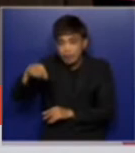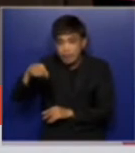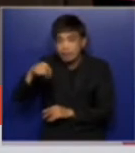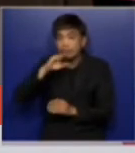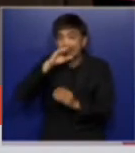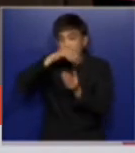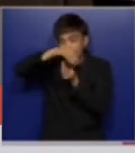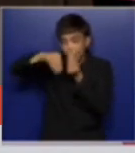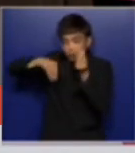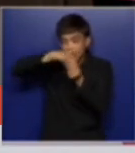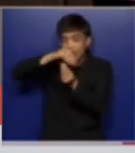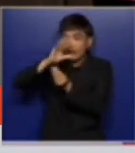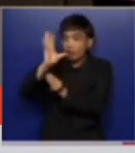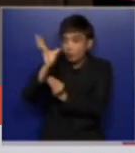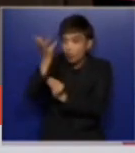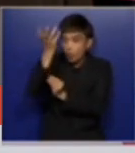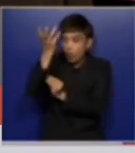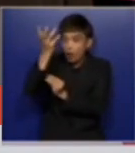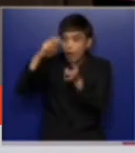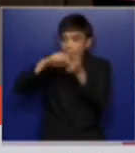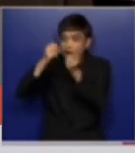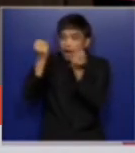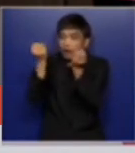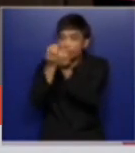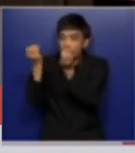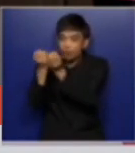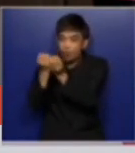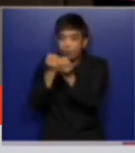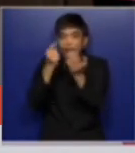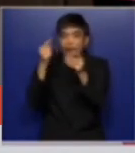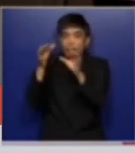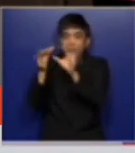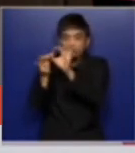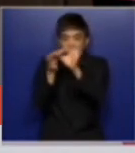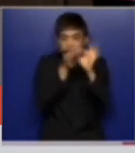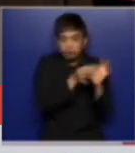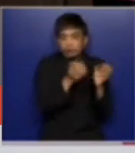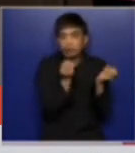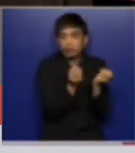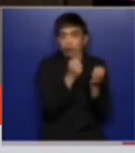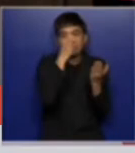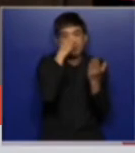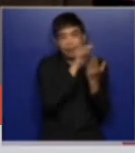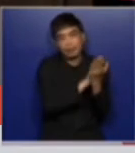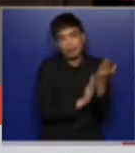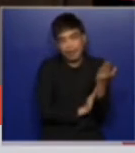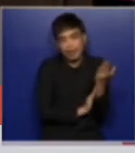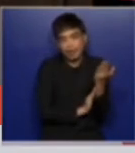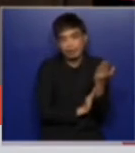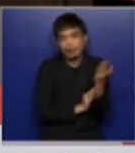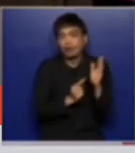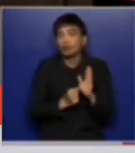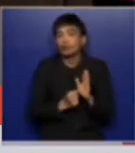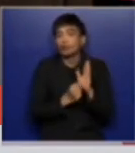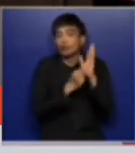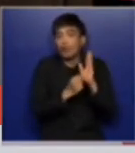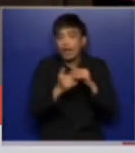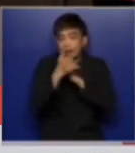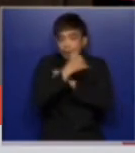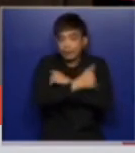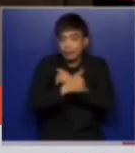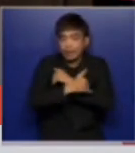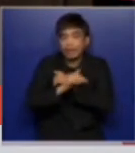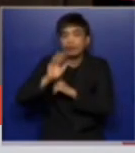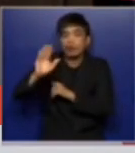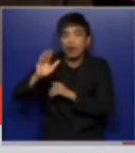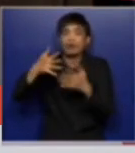วย่อมส่งผลกระทบต่อเศรษฐกิจของไทยอย่างหลีกเลี่ยงไม่ได้โดยเฉพาะประเทศคู่ค้าสำคัญของไทยเช่น